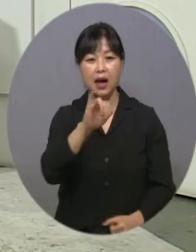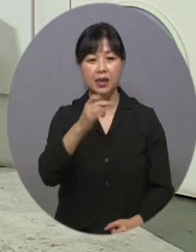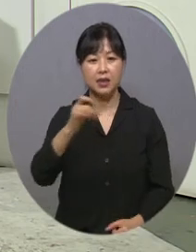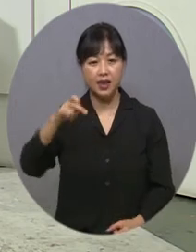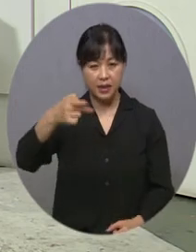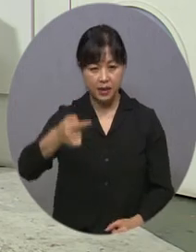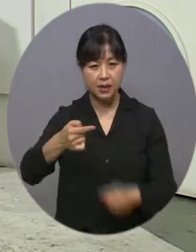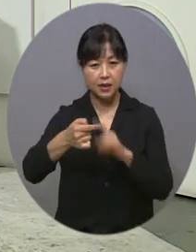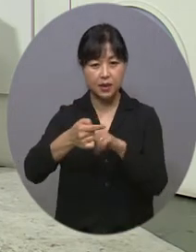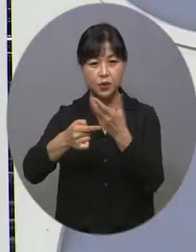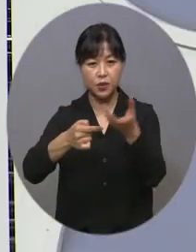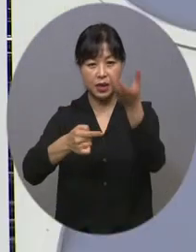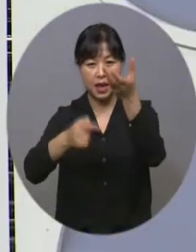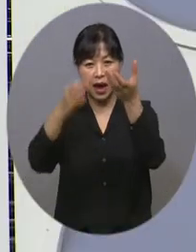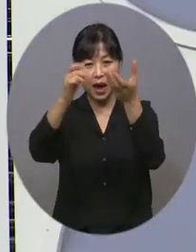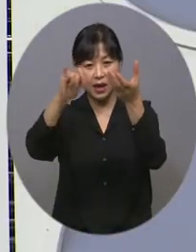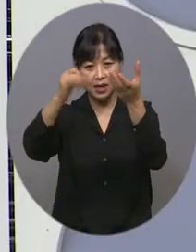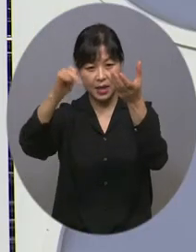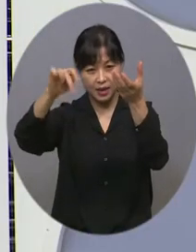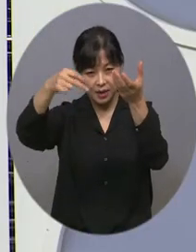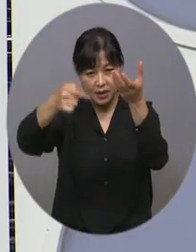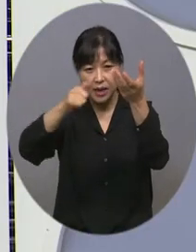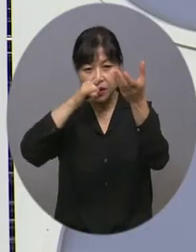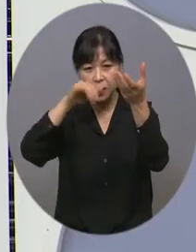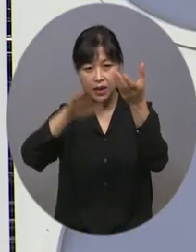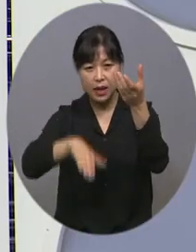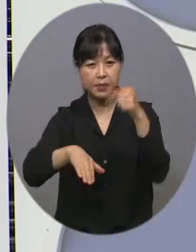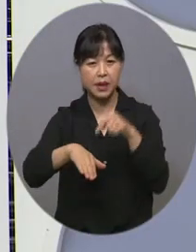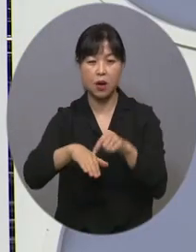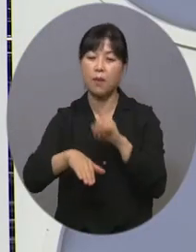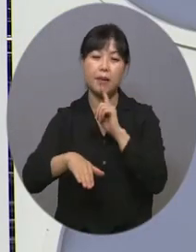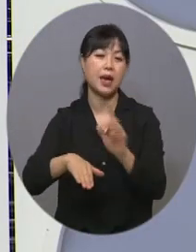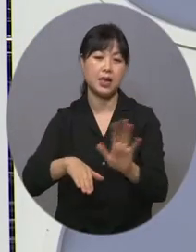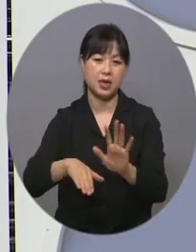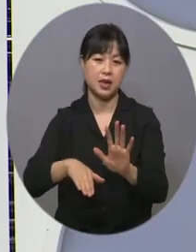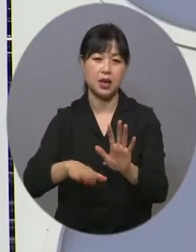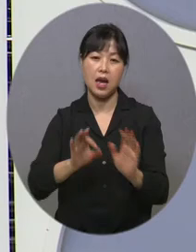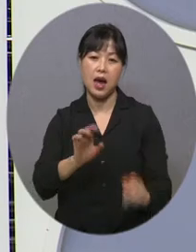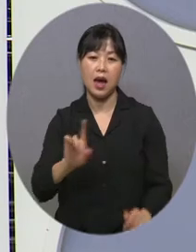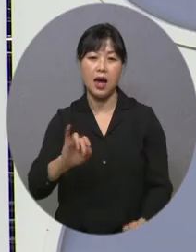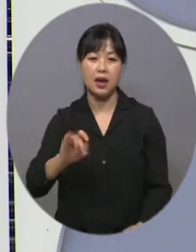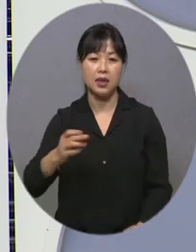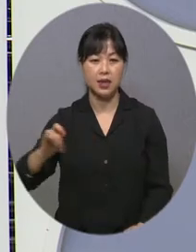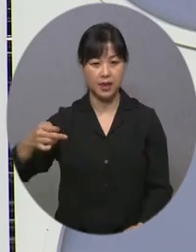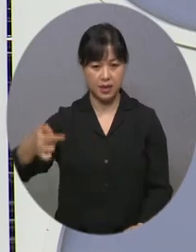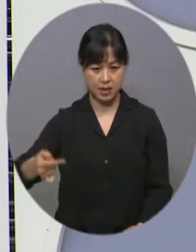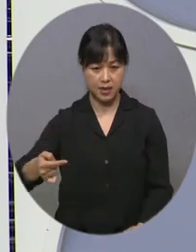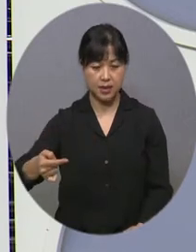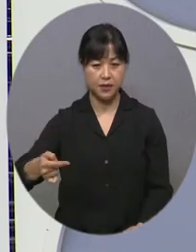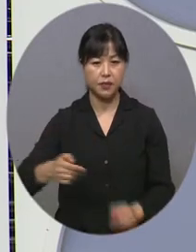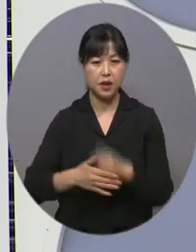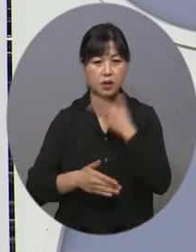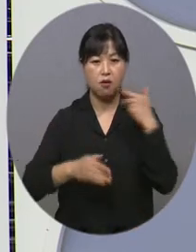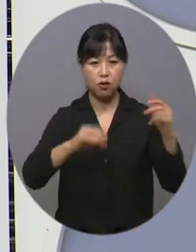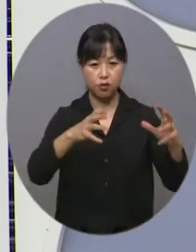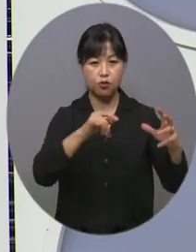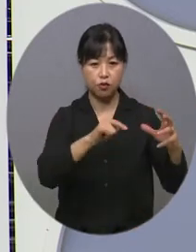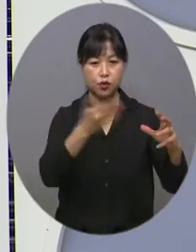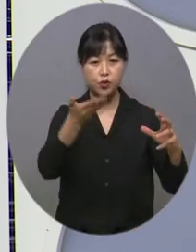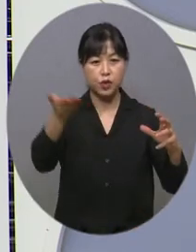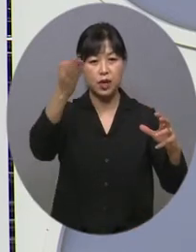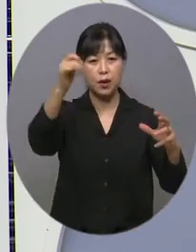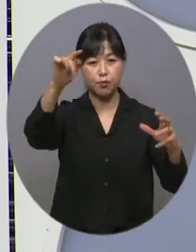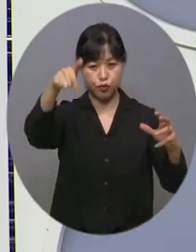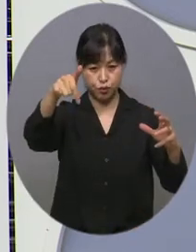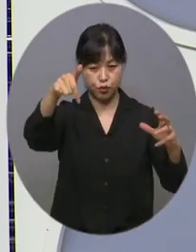나머지 아일랜드, 남아일랜드라고는 안 합니다. 그냥 아일랜드라고 그러고. 그래서 유나이티드 킹덤 하면 이제 노던 아일랜드,